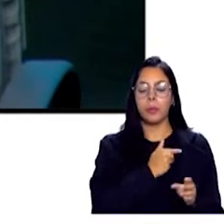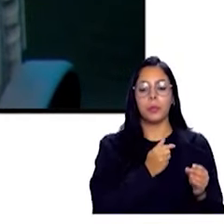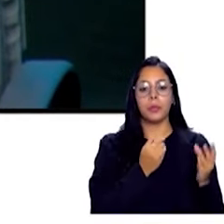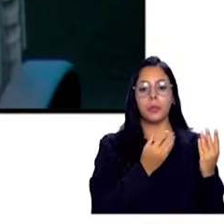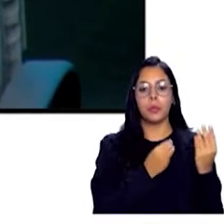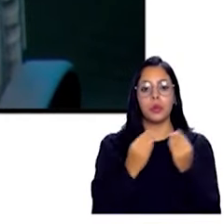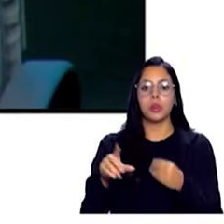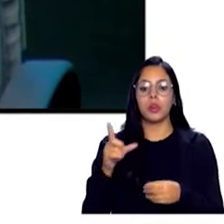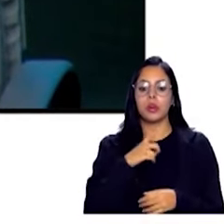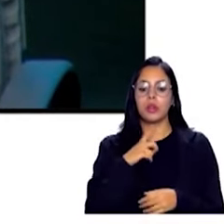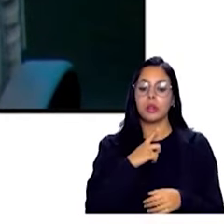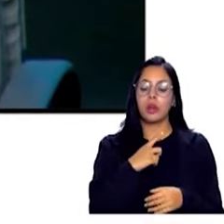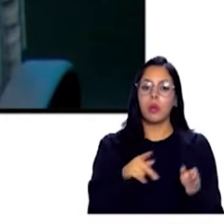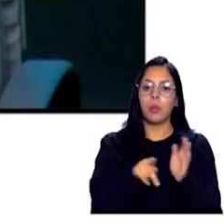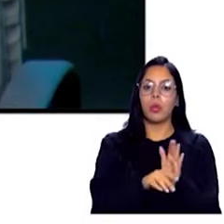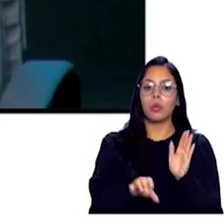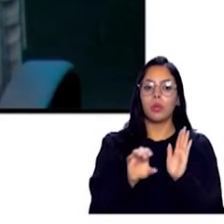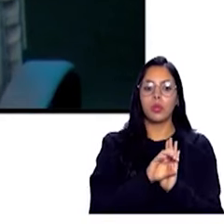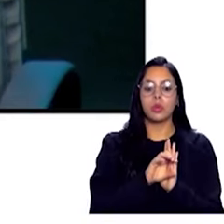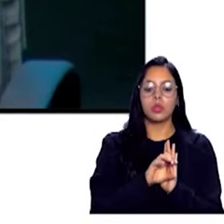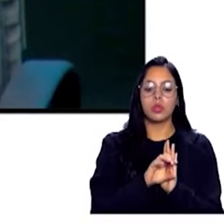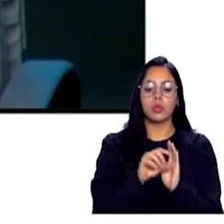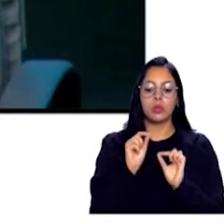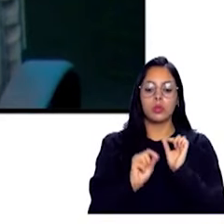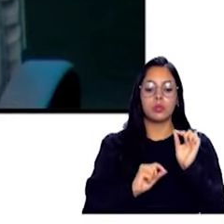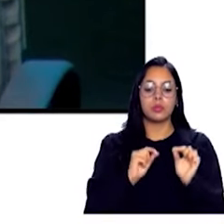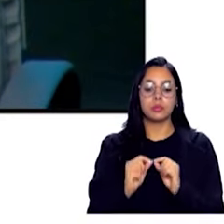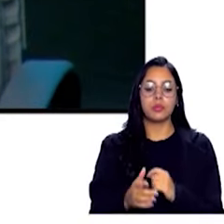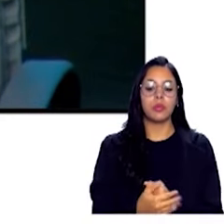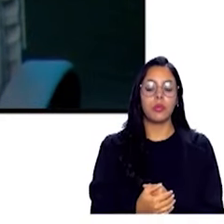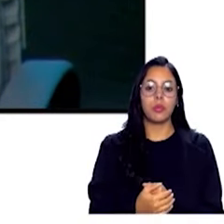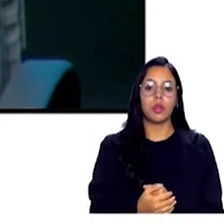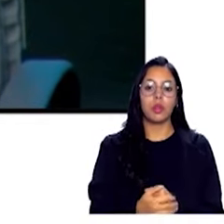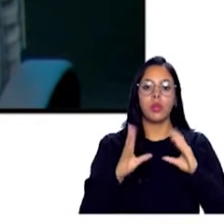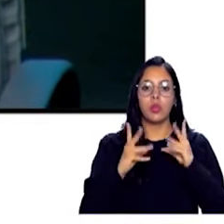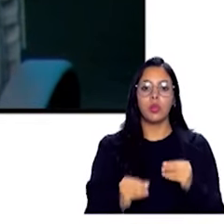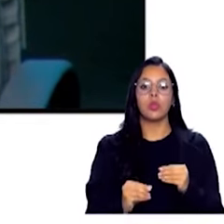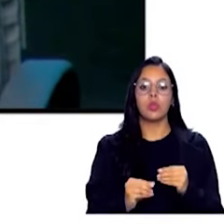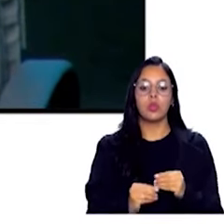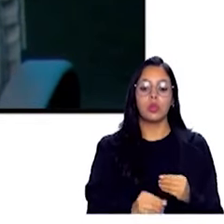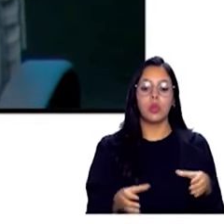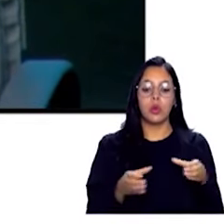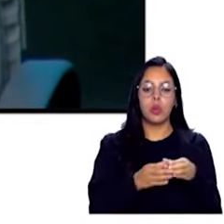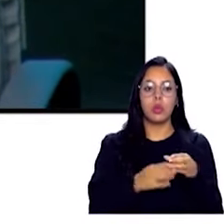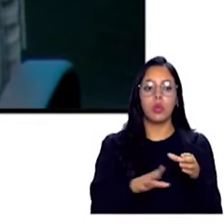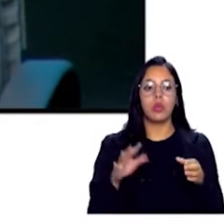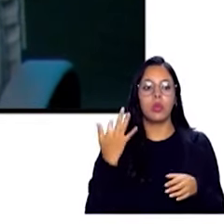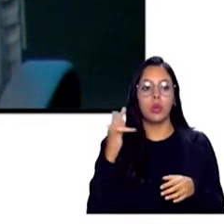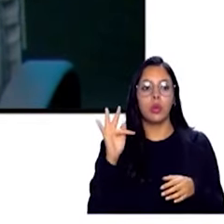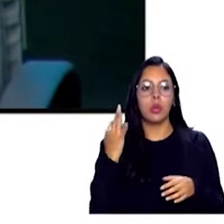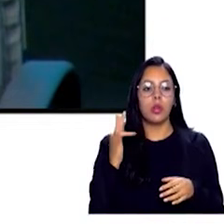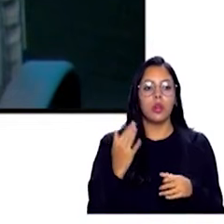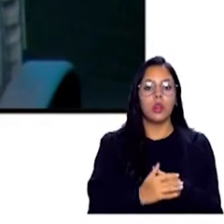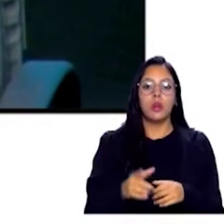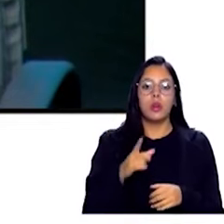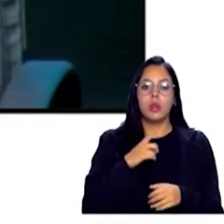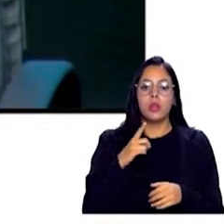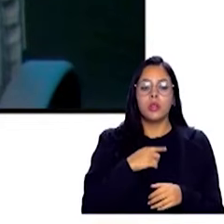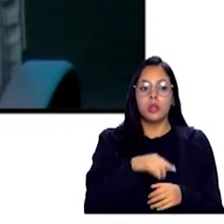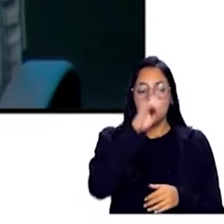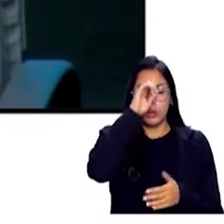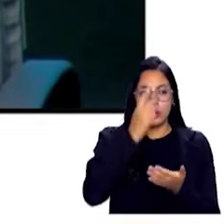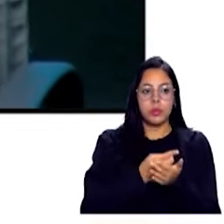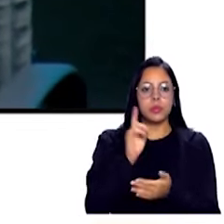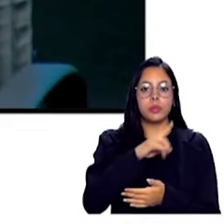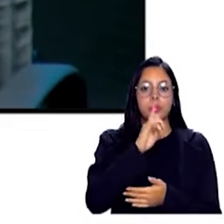Pour toute la république toute la république une cour de cassation c'est-à-dire une seule cour de